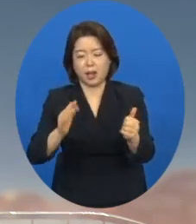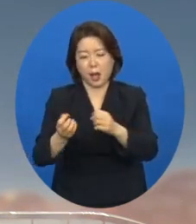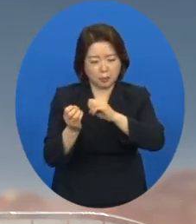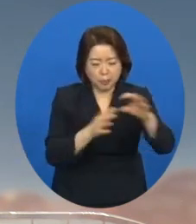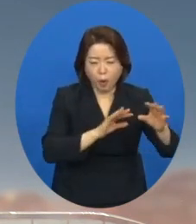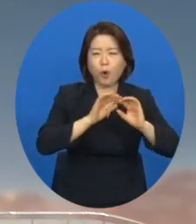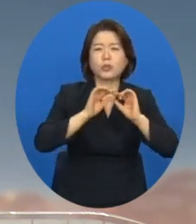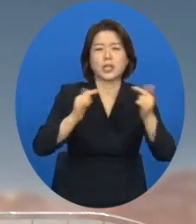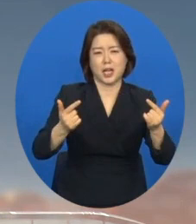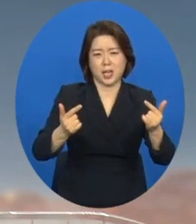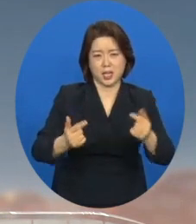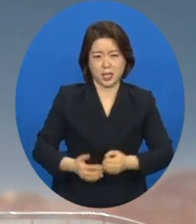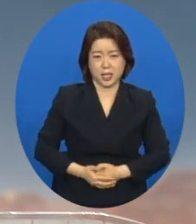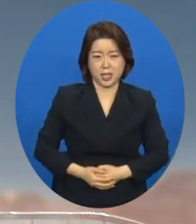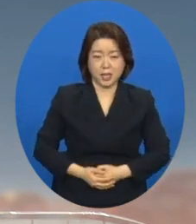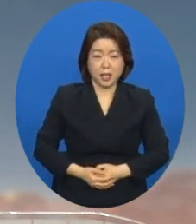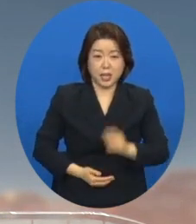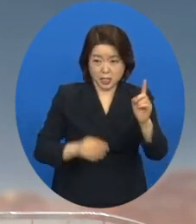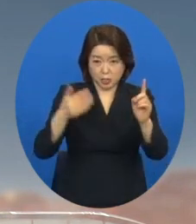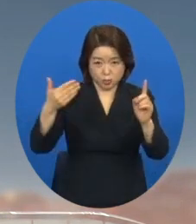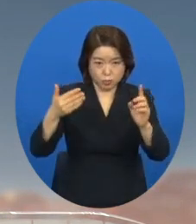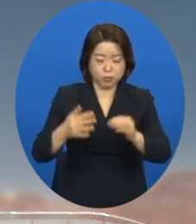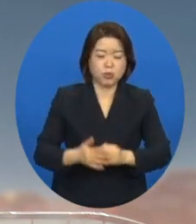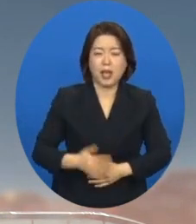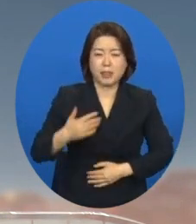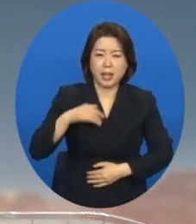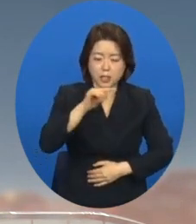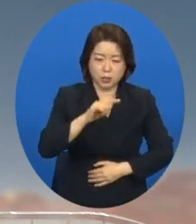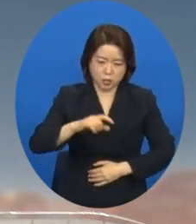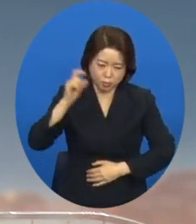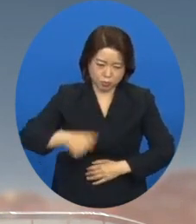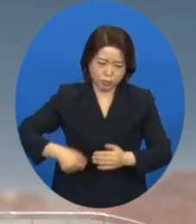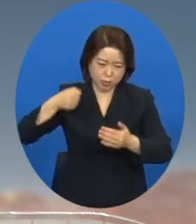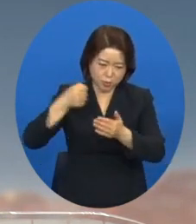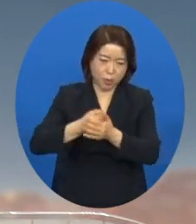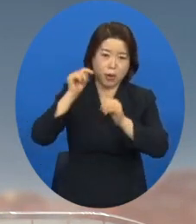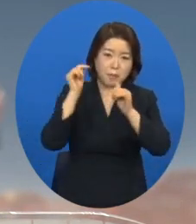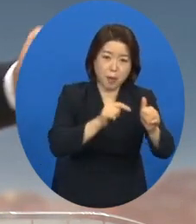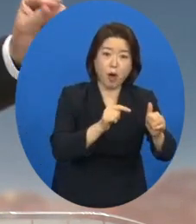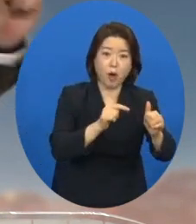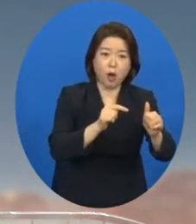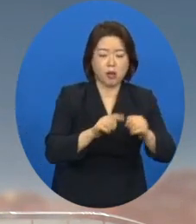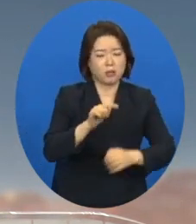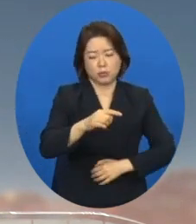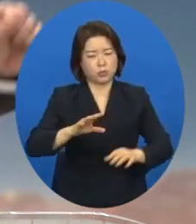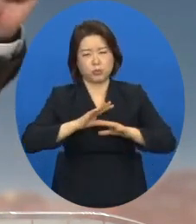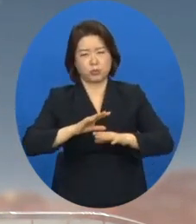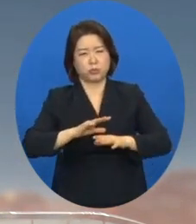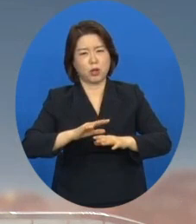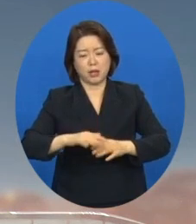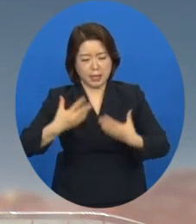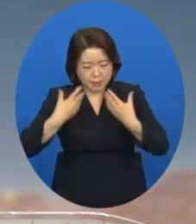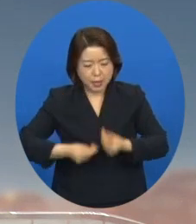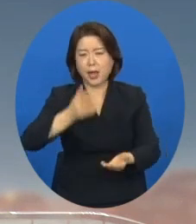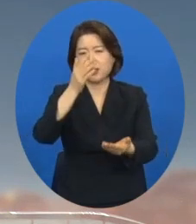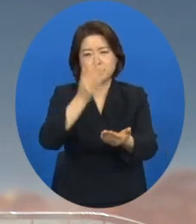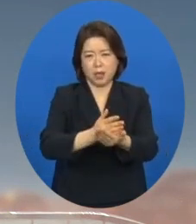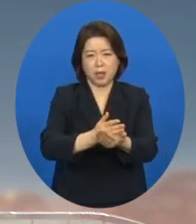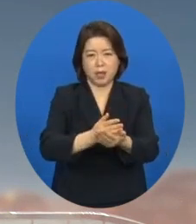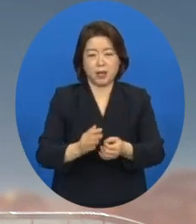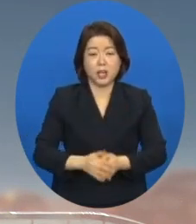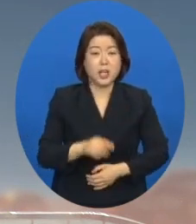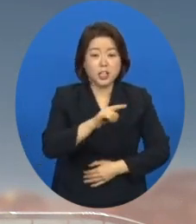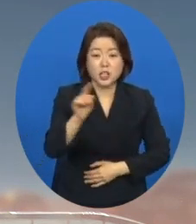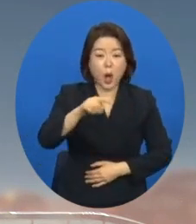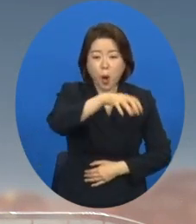아니하겠다. 9절에 내가 너에게 굳세고 용감하라고 명하지 않았느냐? 너는 두려워하거나 낙담하지 말아라.